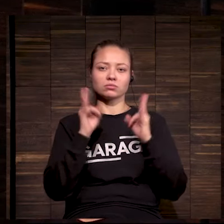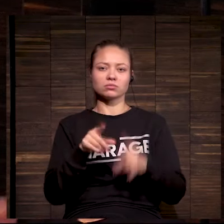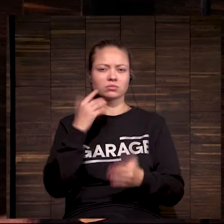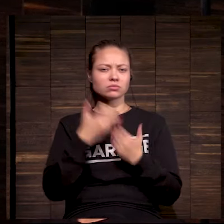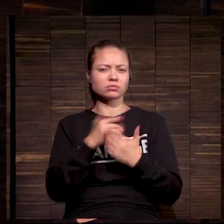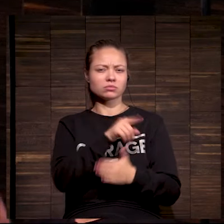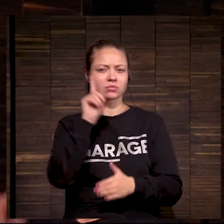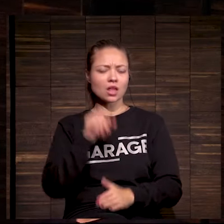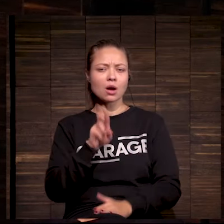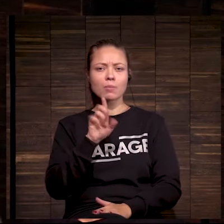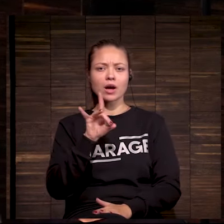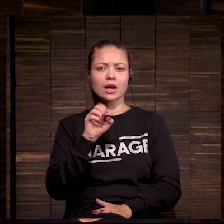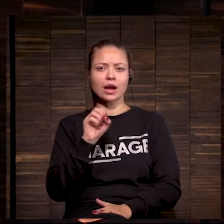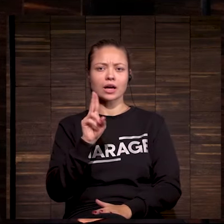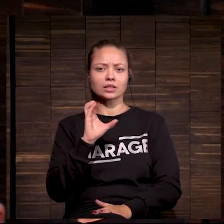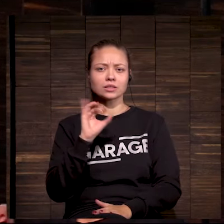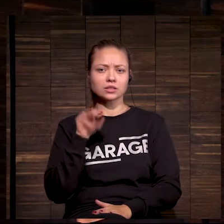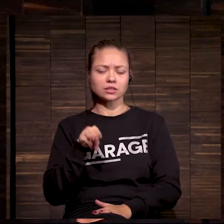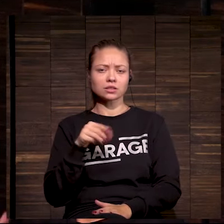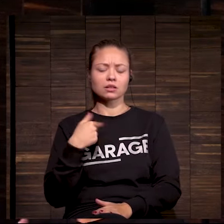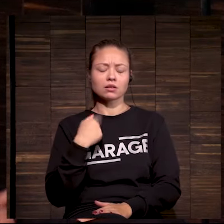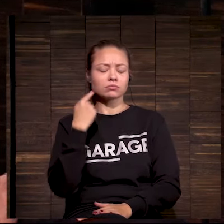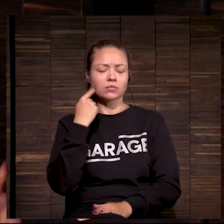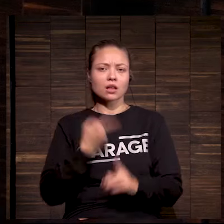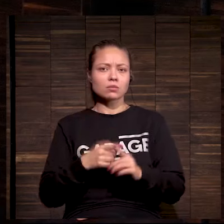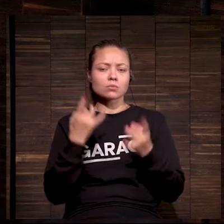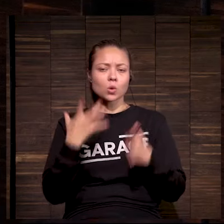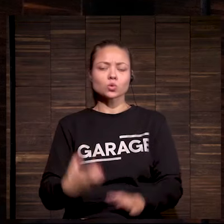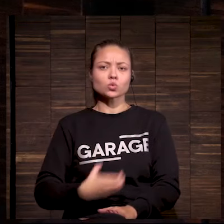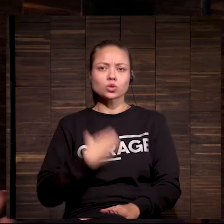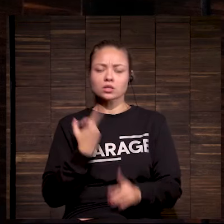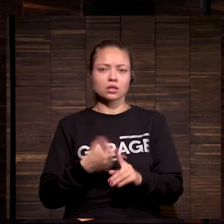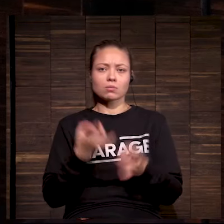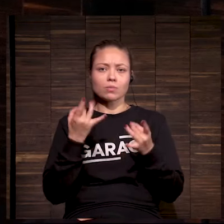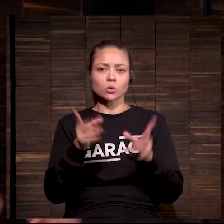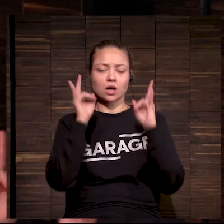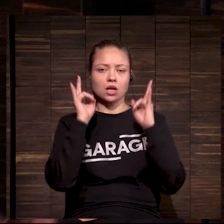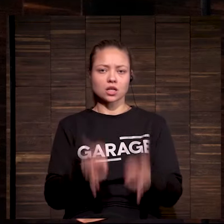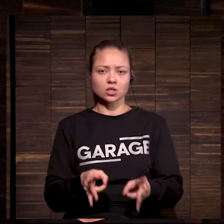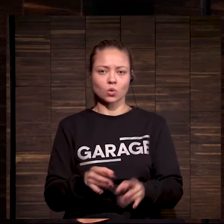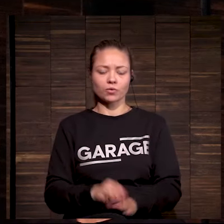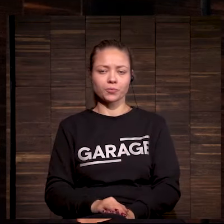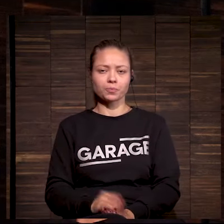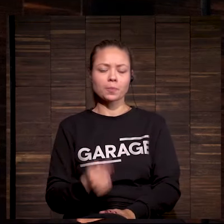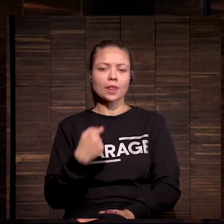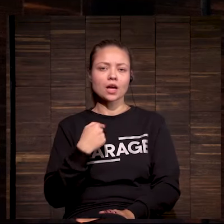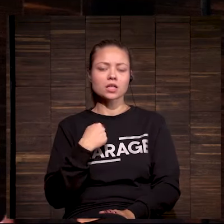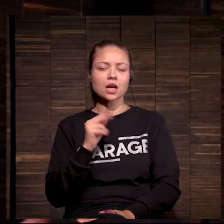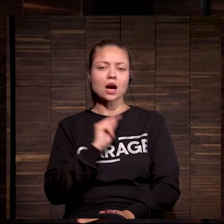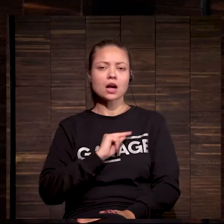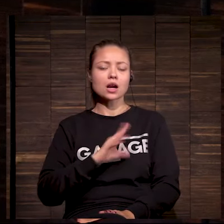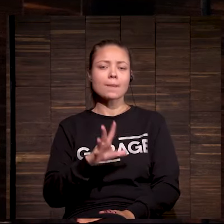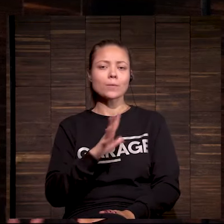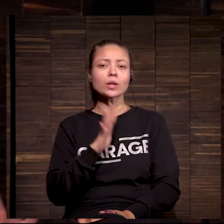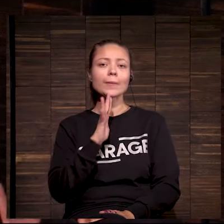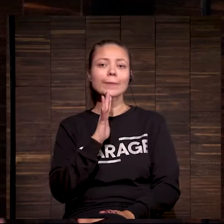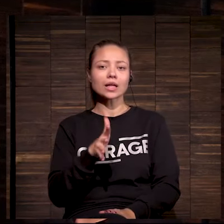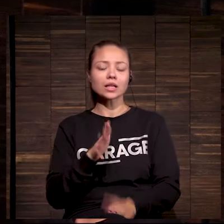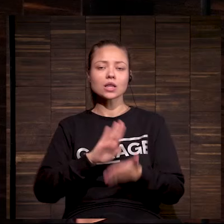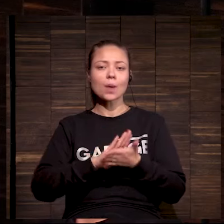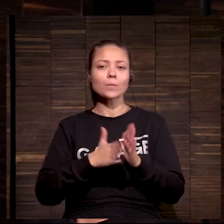слышали я считаю что это просто ужасно что это просто катастрофа я работал пять лет на